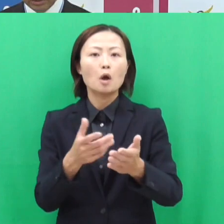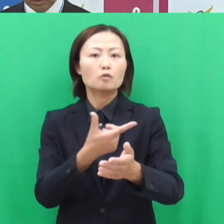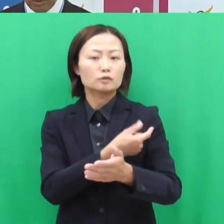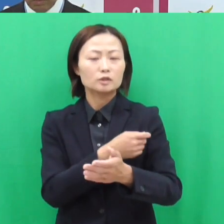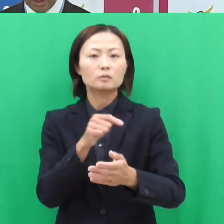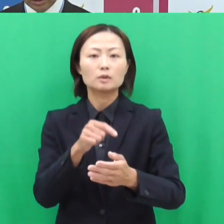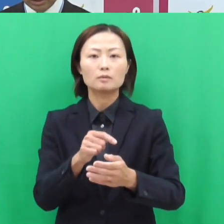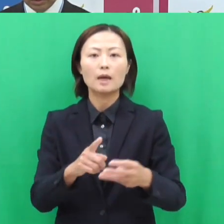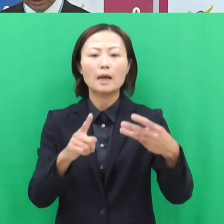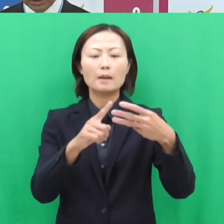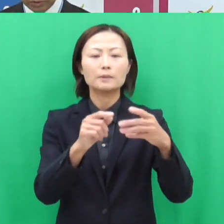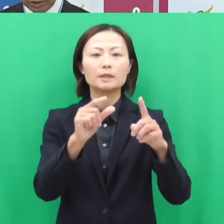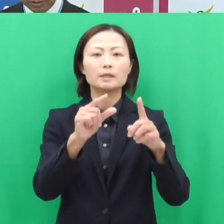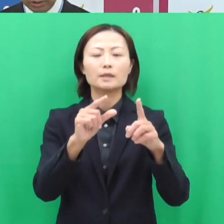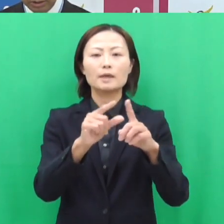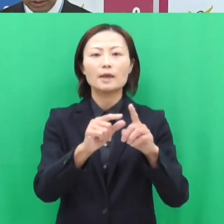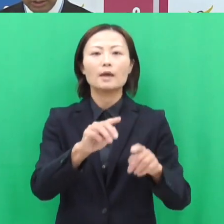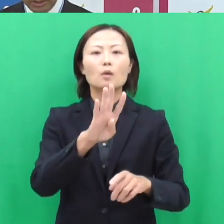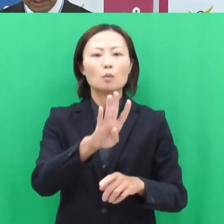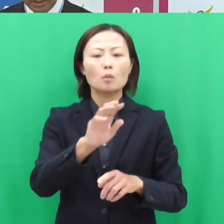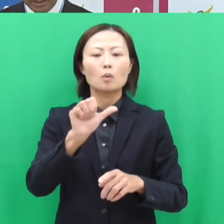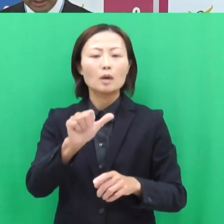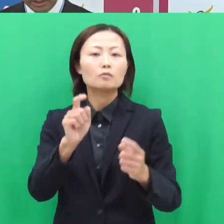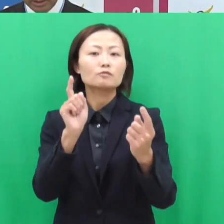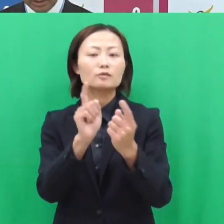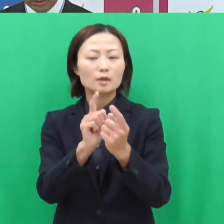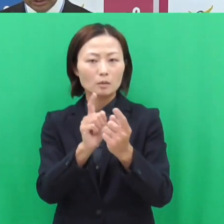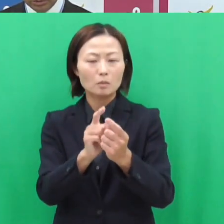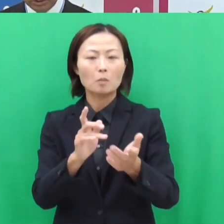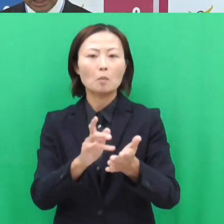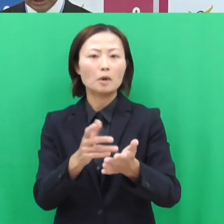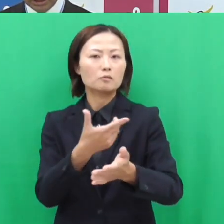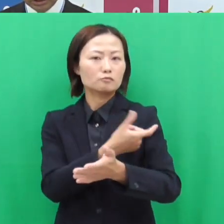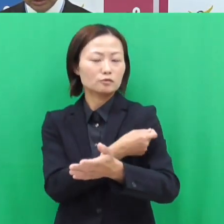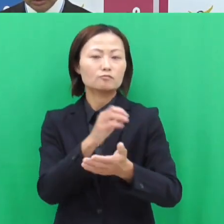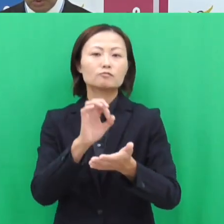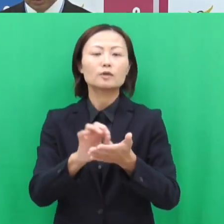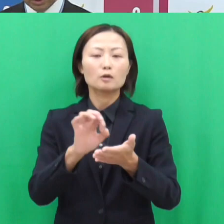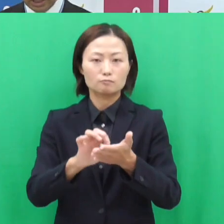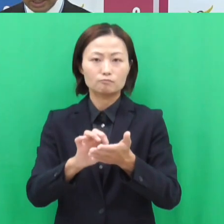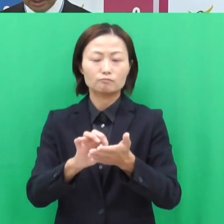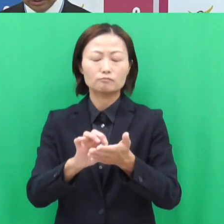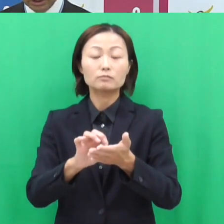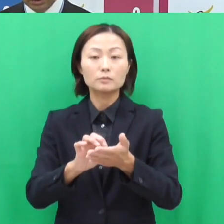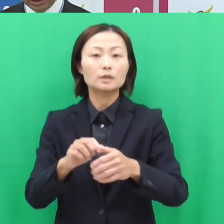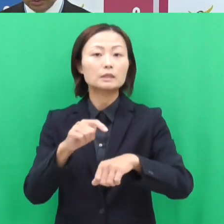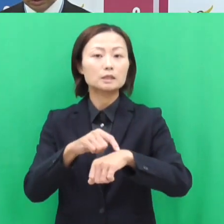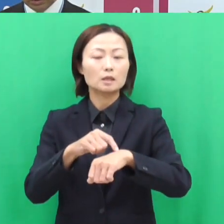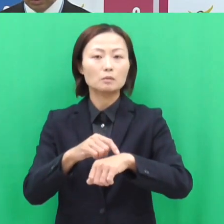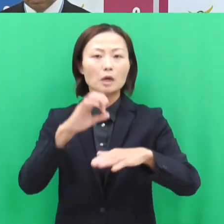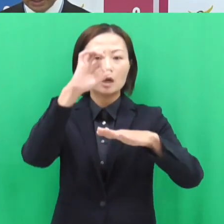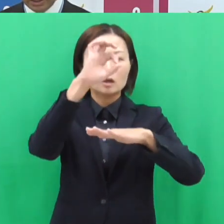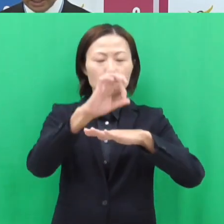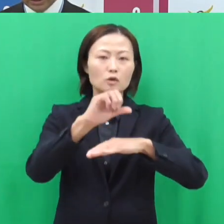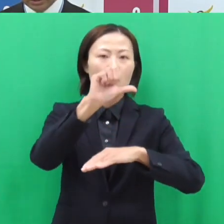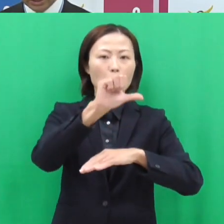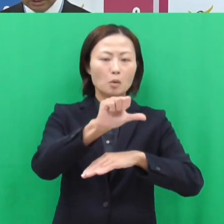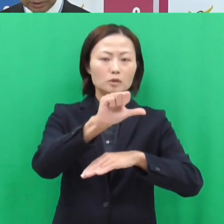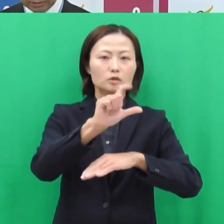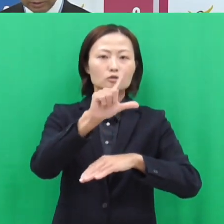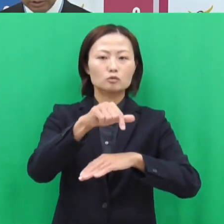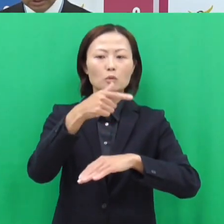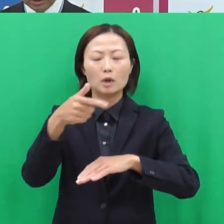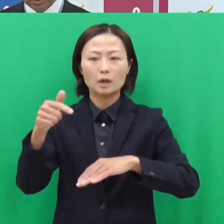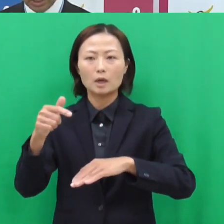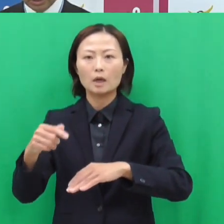BA5対応のワクチンを使用し17時15分から20時45分まで開設